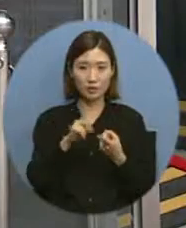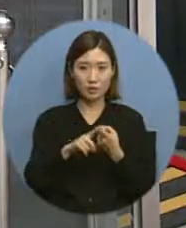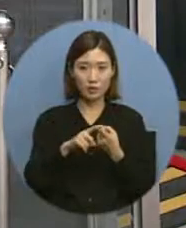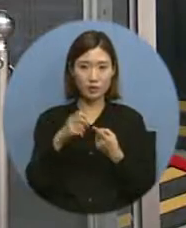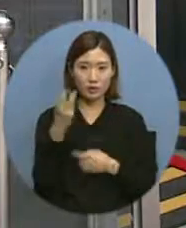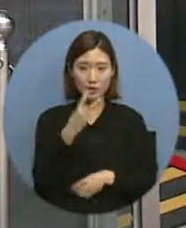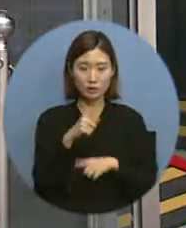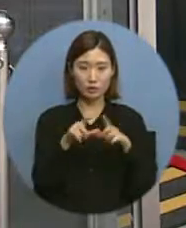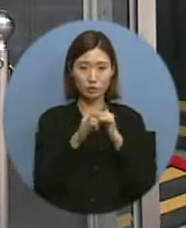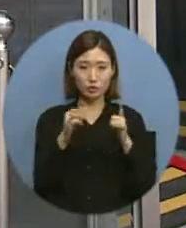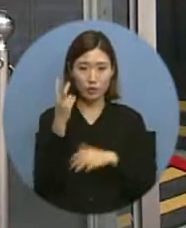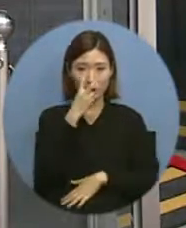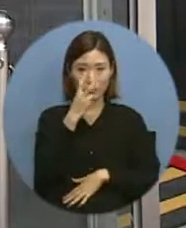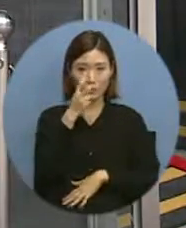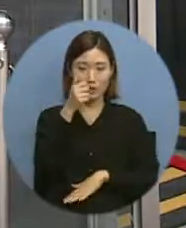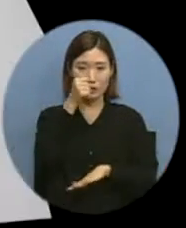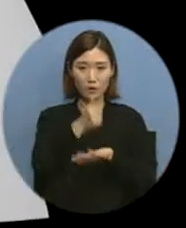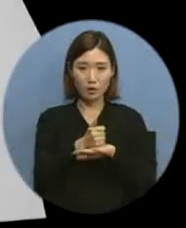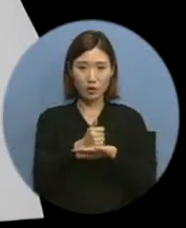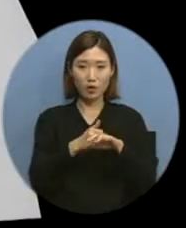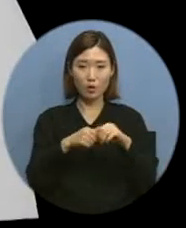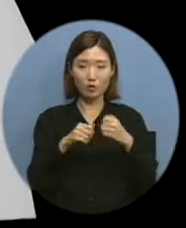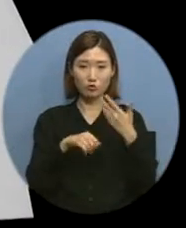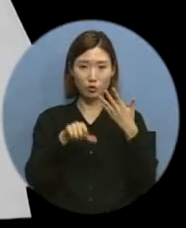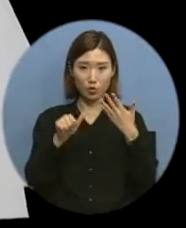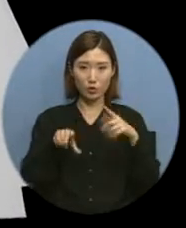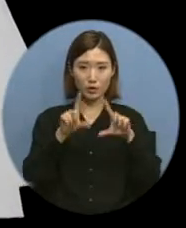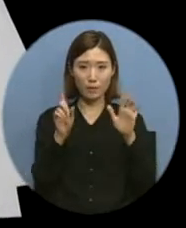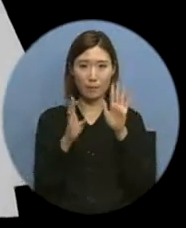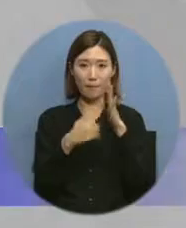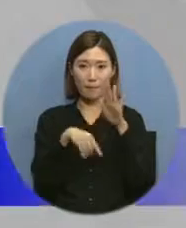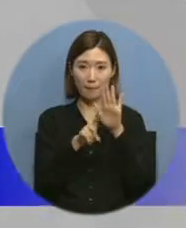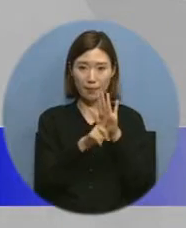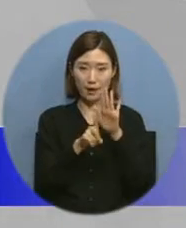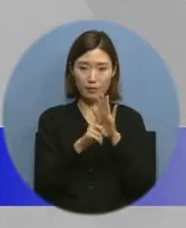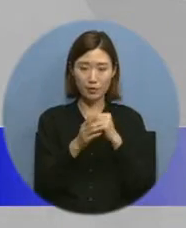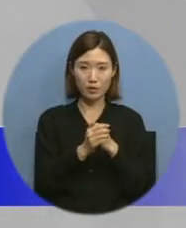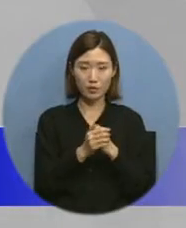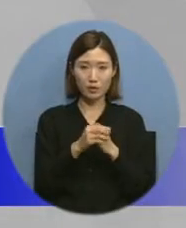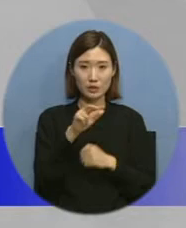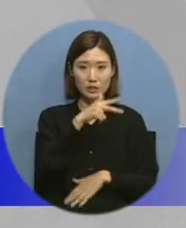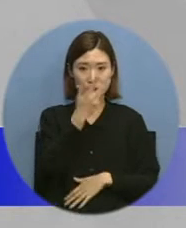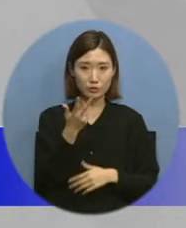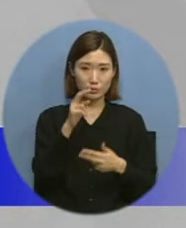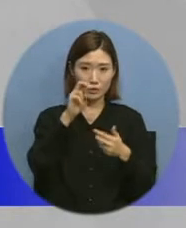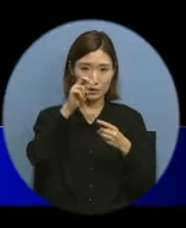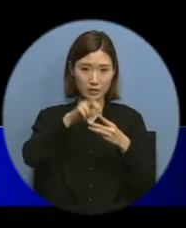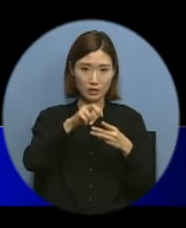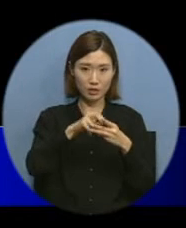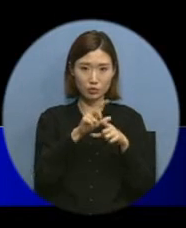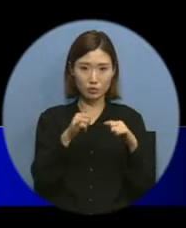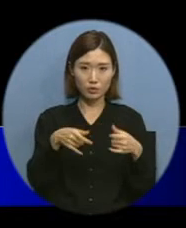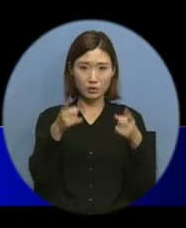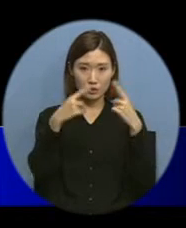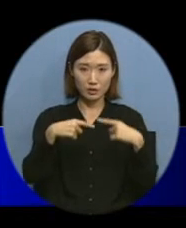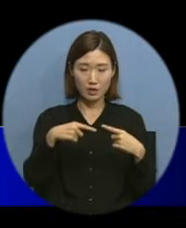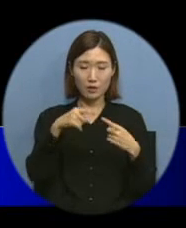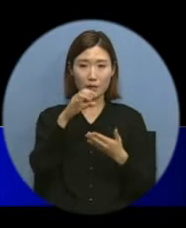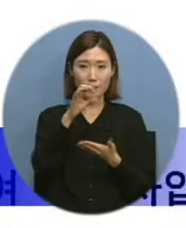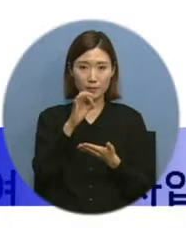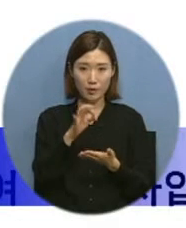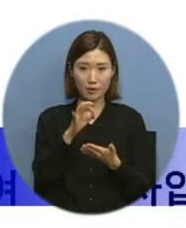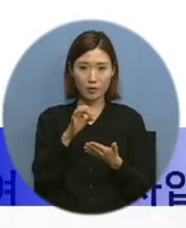지난 5일 발표했습니다. 감사 결과 무지개지원센터가 애당초 주민참여 예산 사업의 성격에 맞지